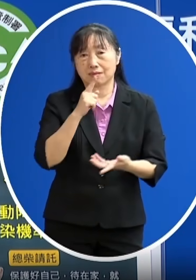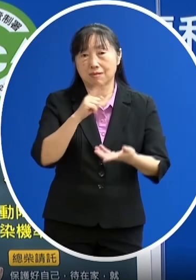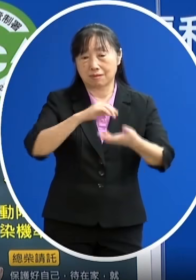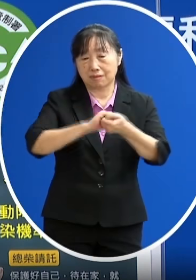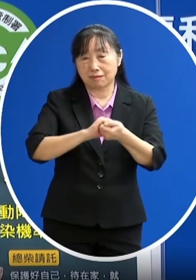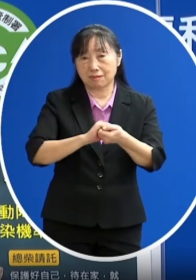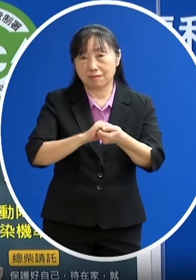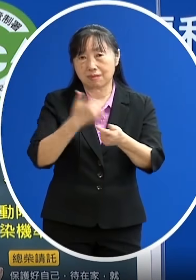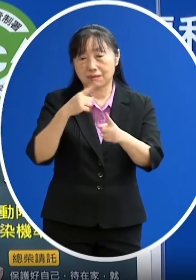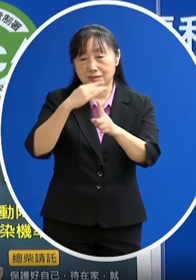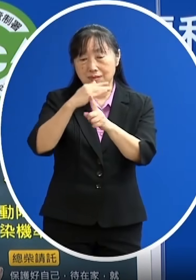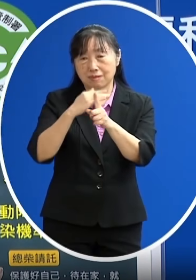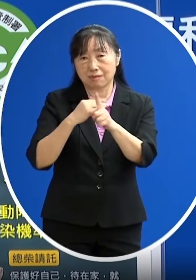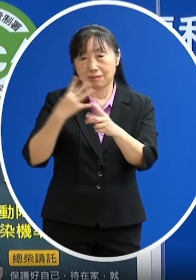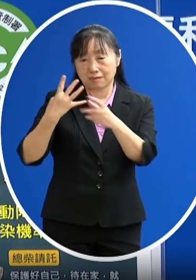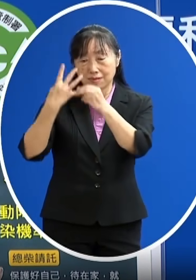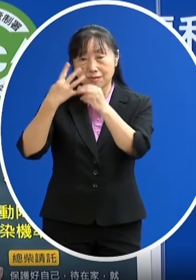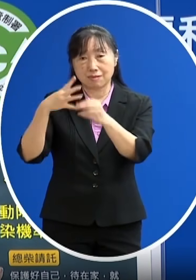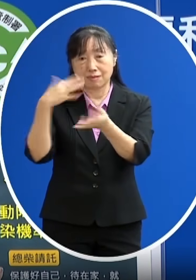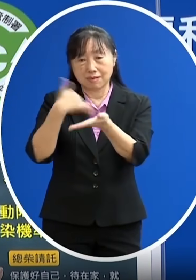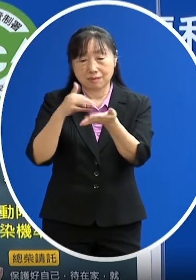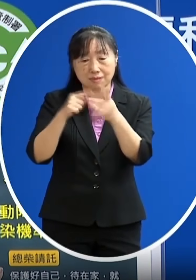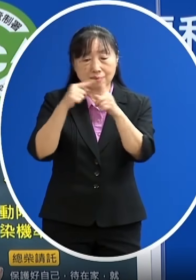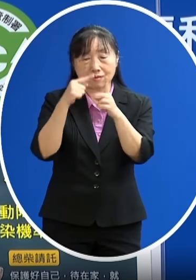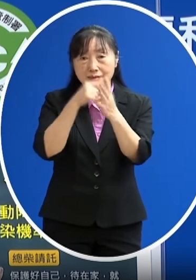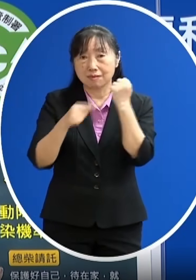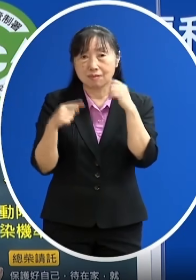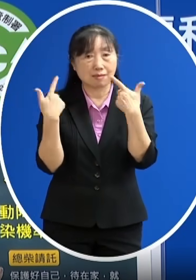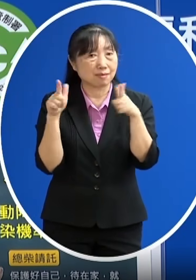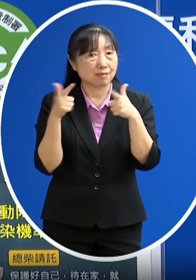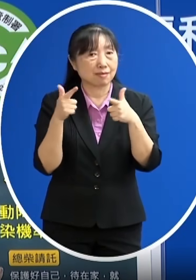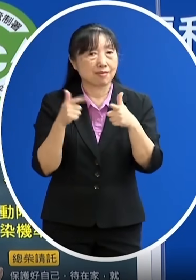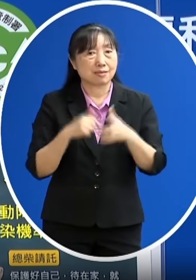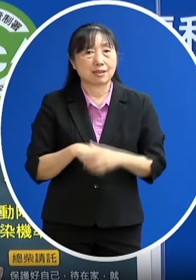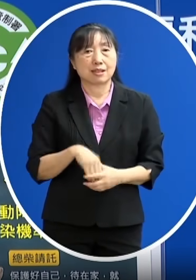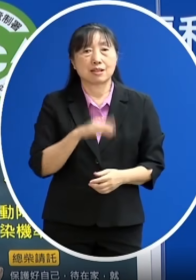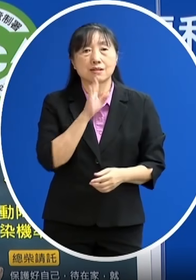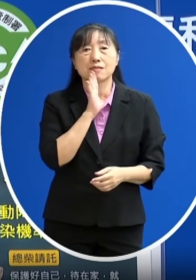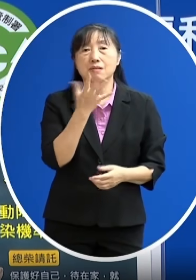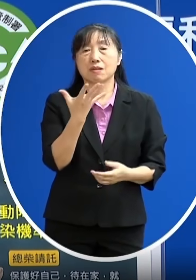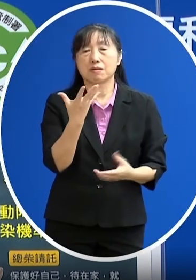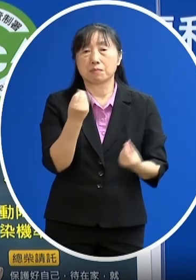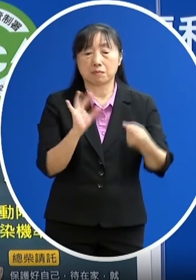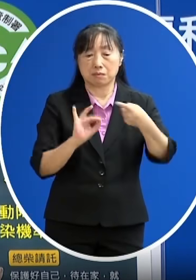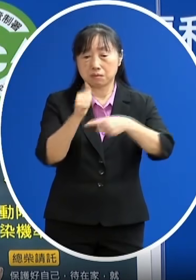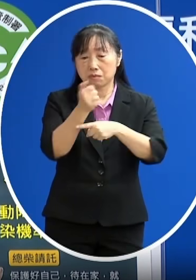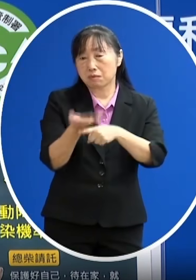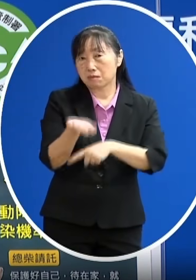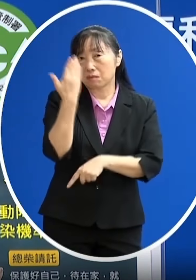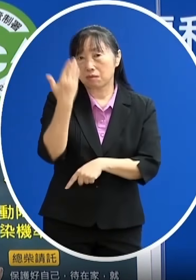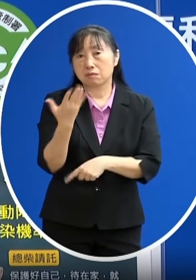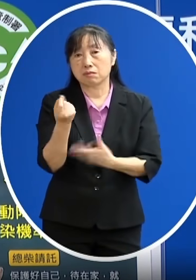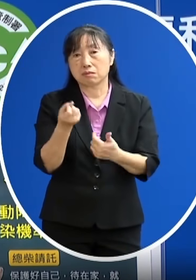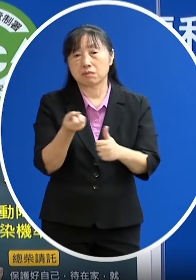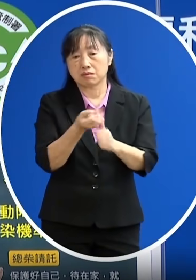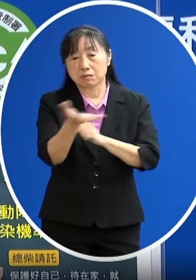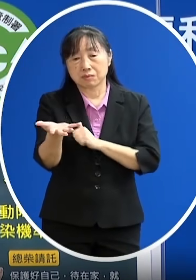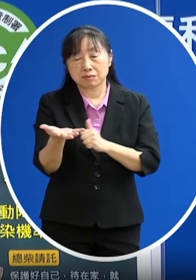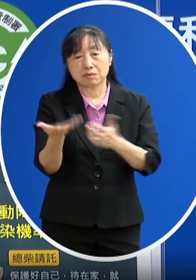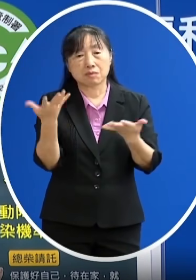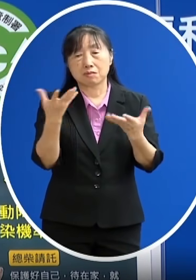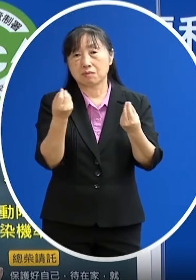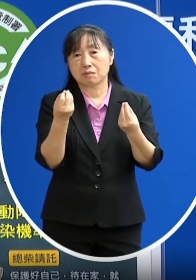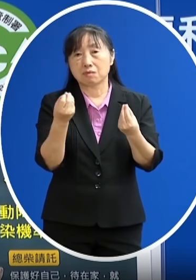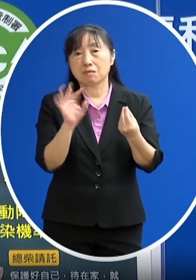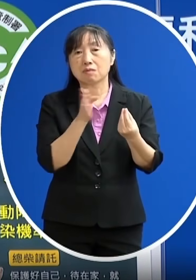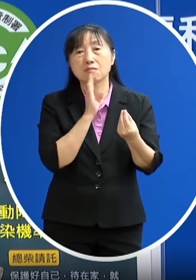所以不是只有用个案数，好，还加上一个哈，所以一个没有50%以上是没有传播链的。